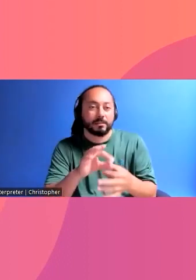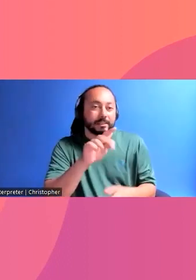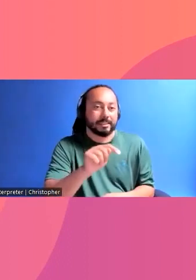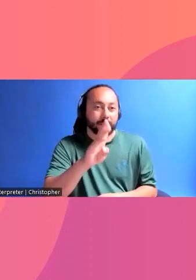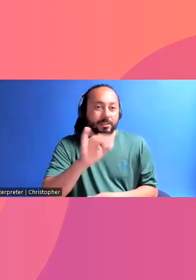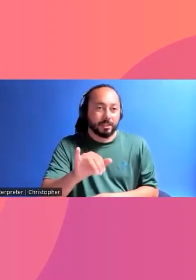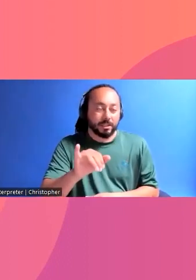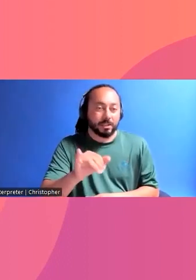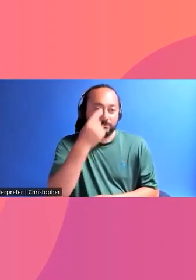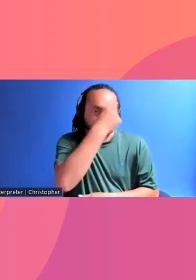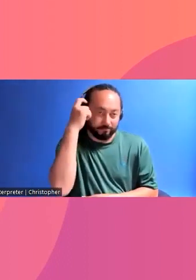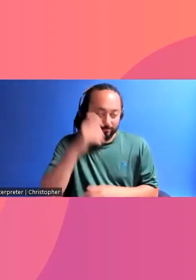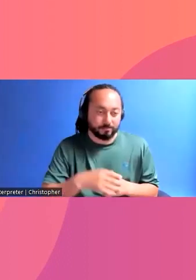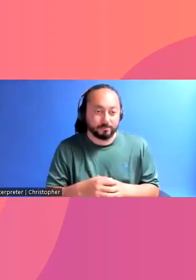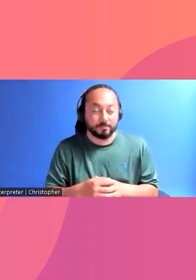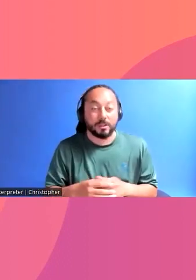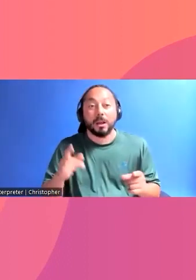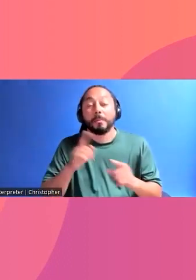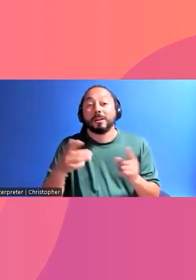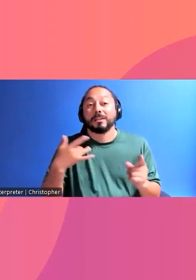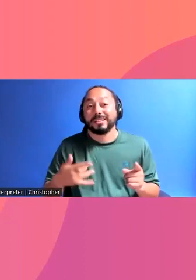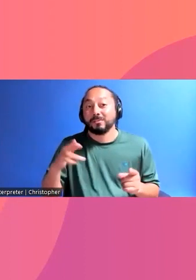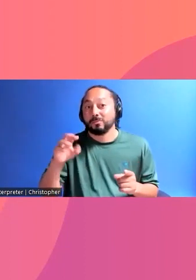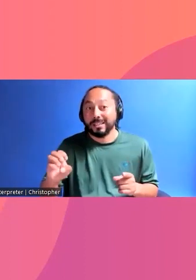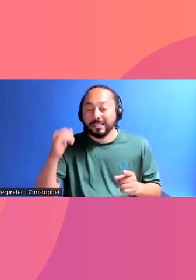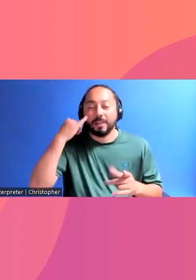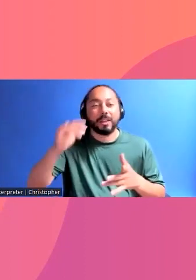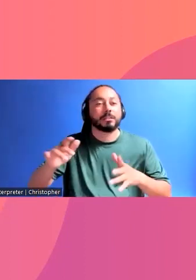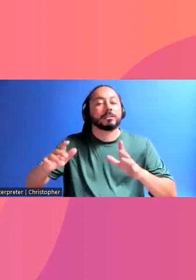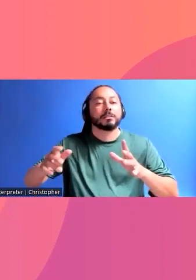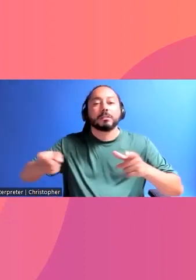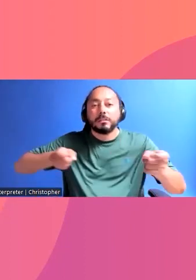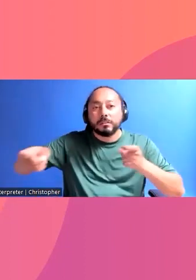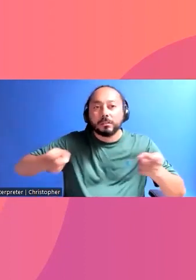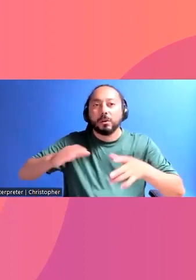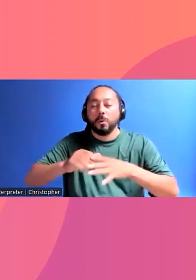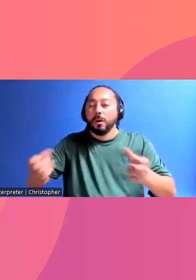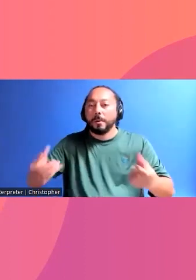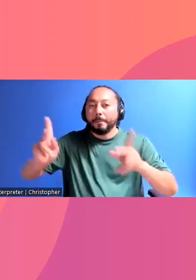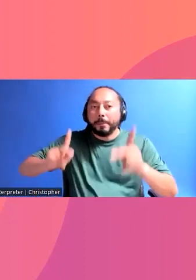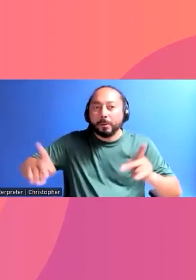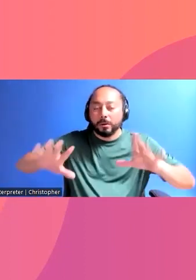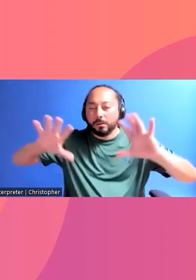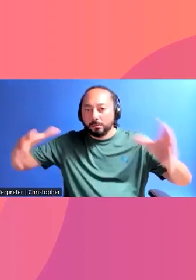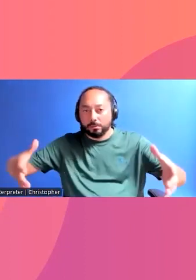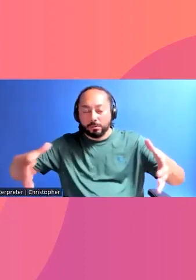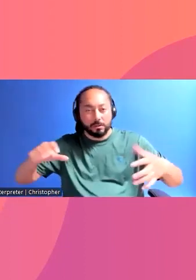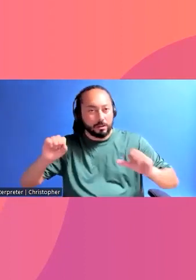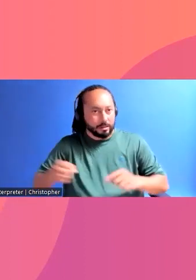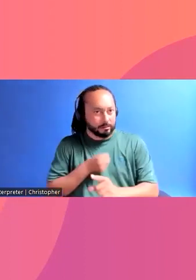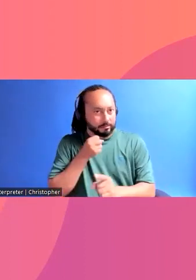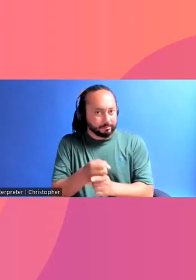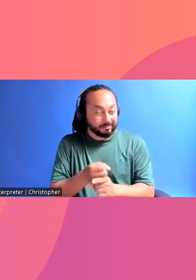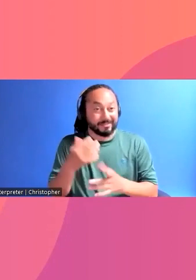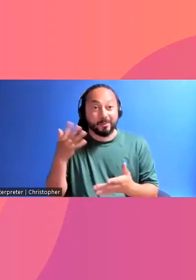Quand on utilise la race comme un facteur de contrôle indépendant ou variable indépendante, cela peut avoir